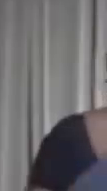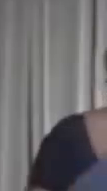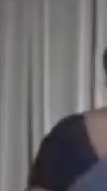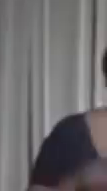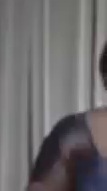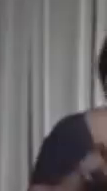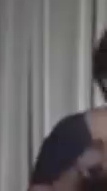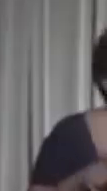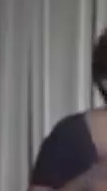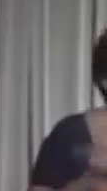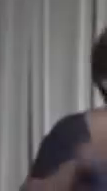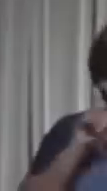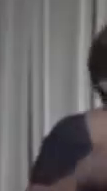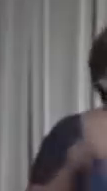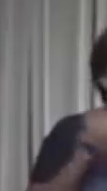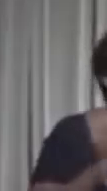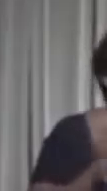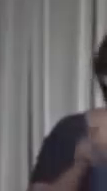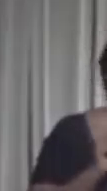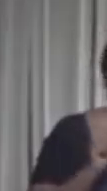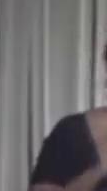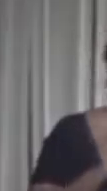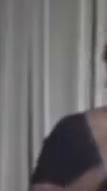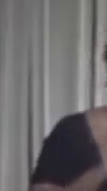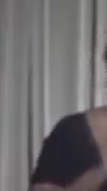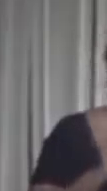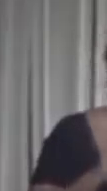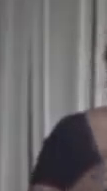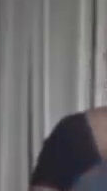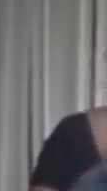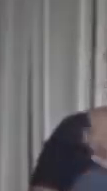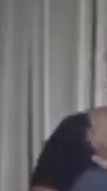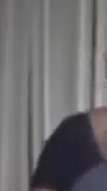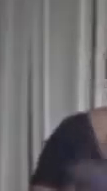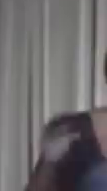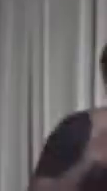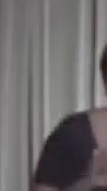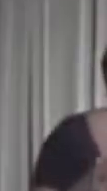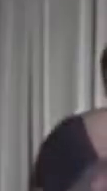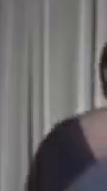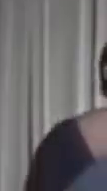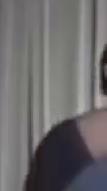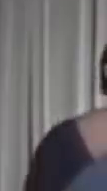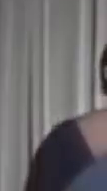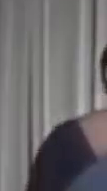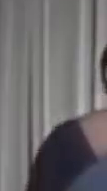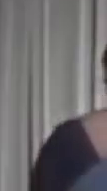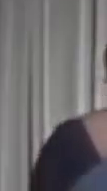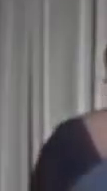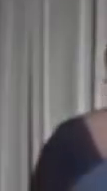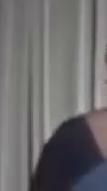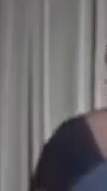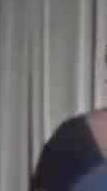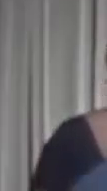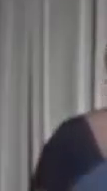ஏற்றுக்கொண்ட அல்லாஹ்வை அதாவது கேவலப்படுத்திய ஒருவரை நீங்கள் அவ்வாறான செயலினுடைய தலைவராக போட்டதனுடைய எதை எதிர்பார்க்கிறீர்கள்? இந்த